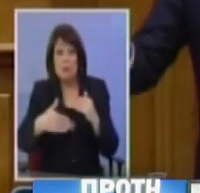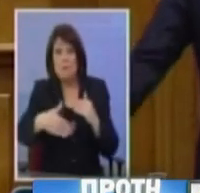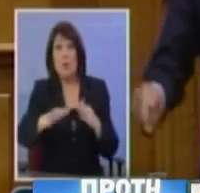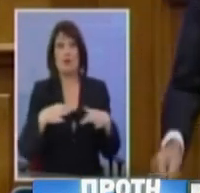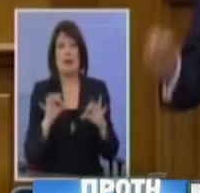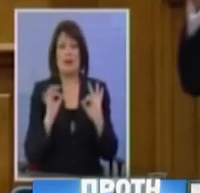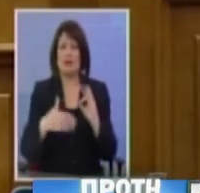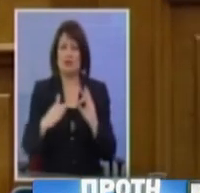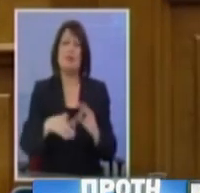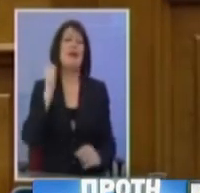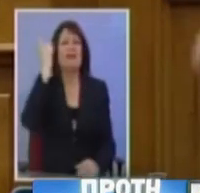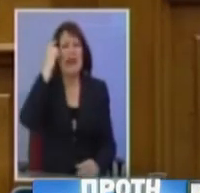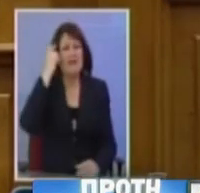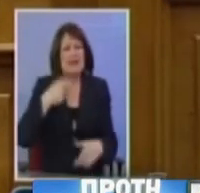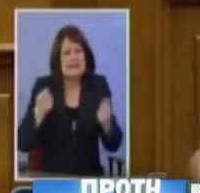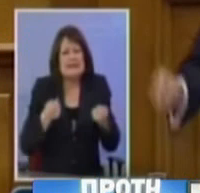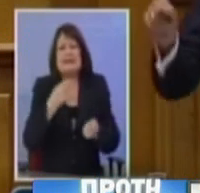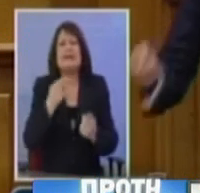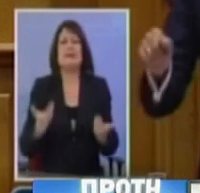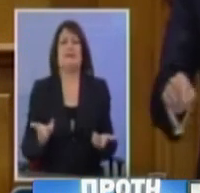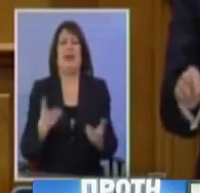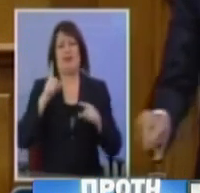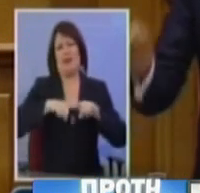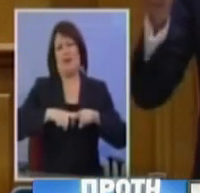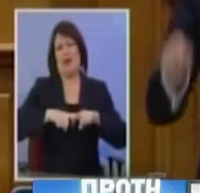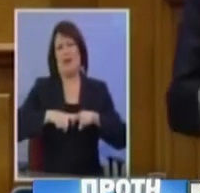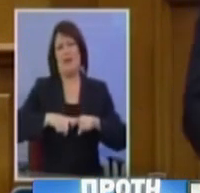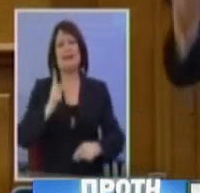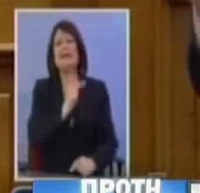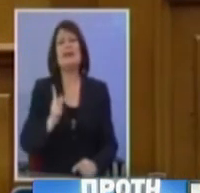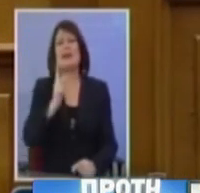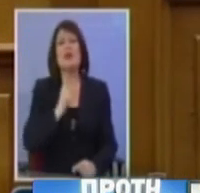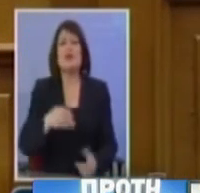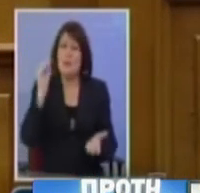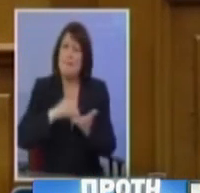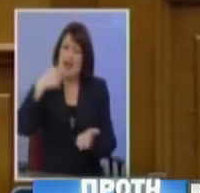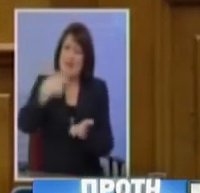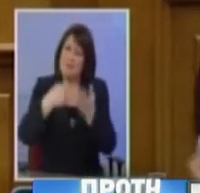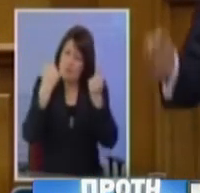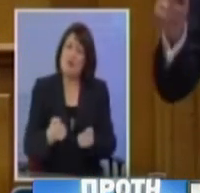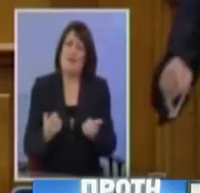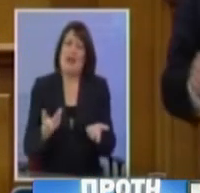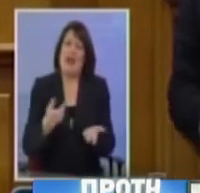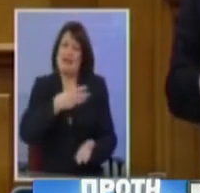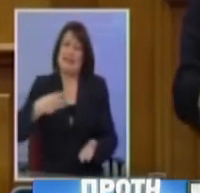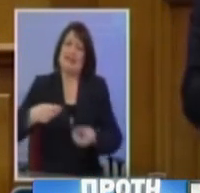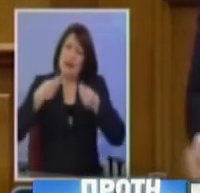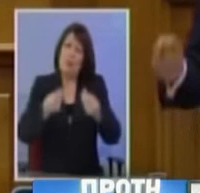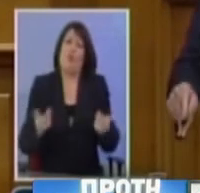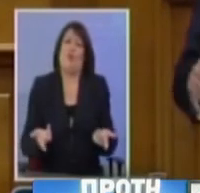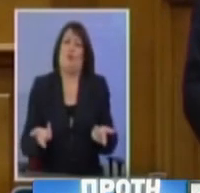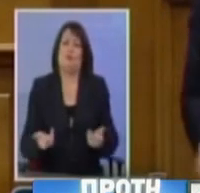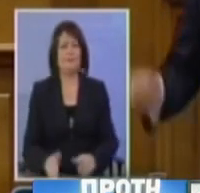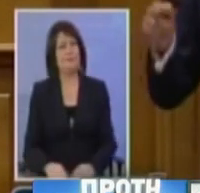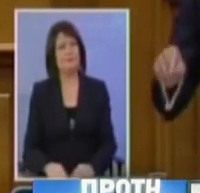στιγμή, καταλαβαίνετε τι θα σημαίνει για τη χώρα, τι θα σημαίνει για την κοινωνία μια ακόμα βαρύτερη φορολογία. Και τι θα σημαίνει γενικά και για τη